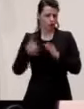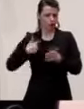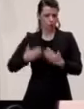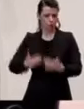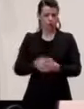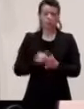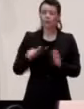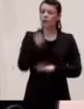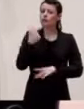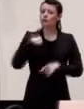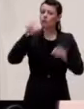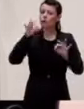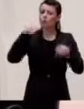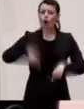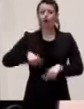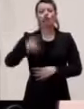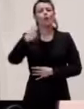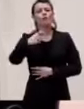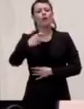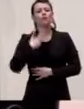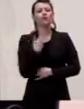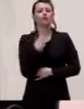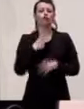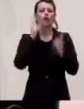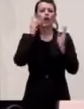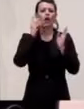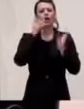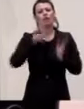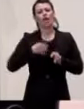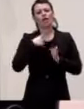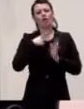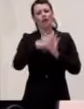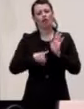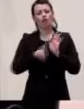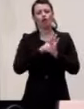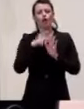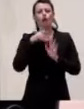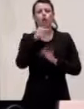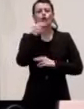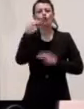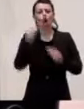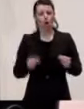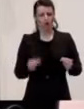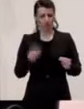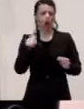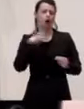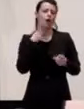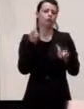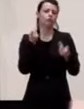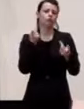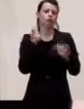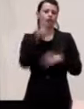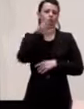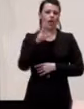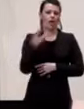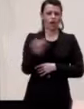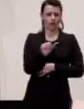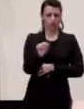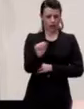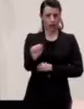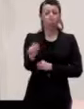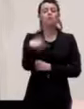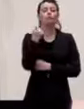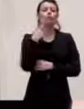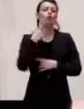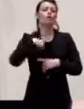il Presidente ha firmato il decreto di nomina della Commissione sull'RSA, che poi vi faremo anche un